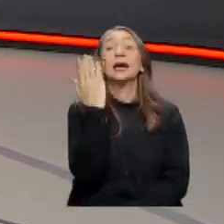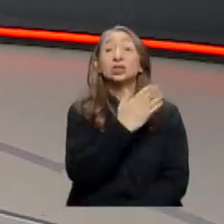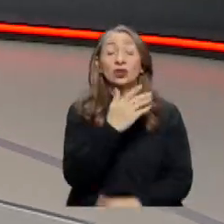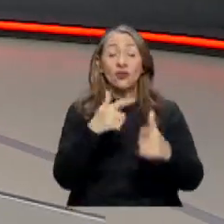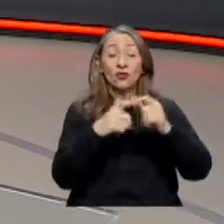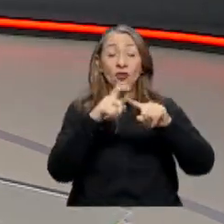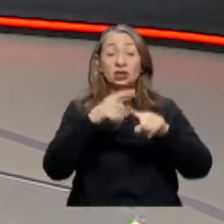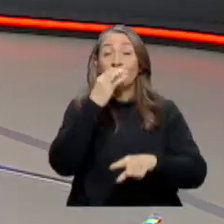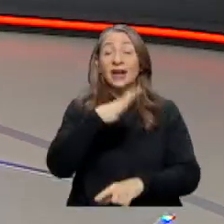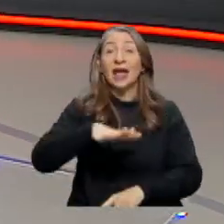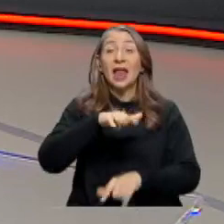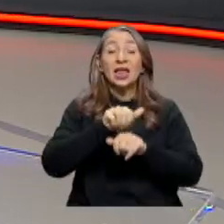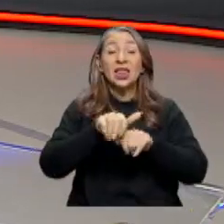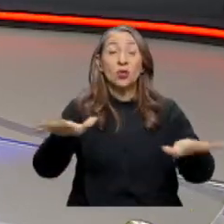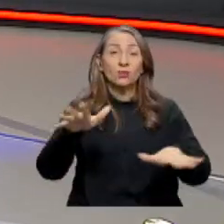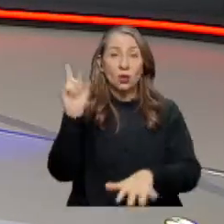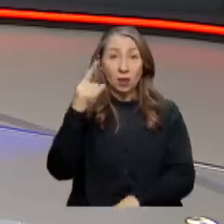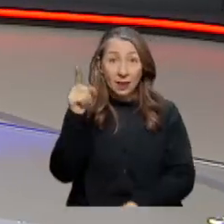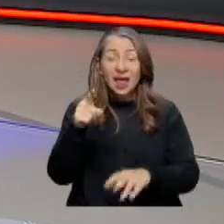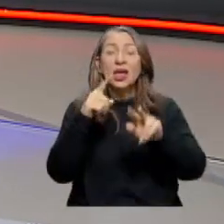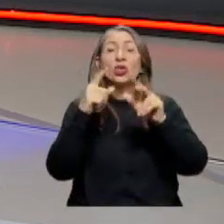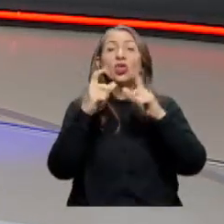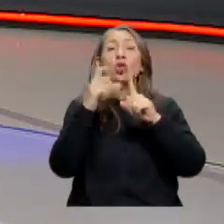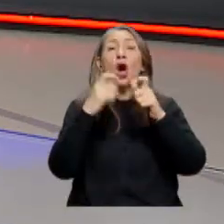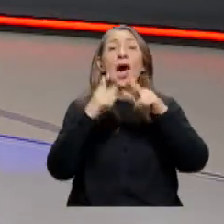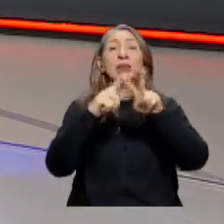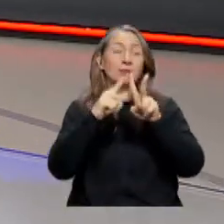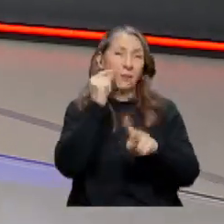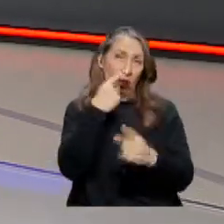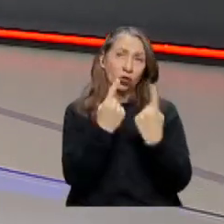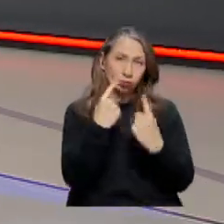gideceğiz. Fox Haber Genel Yayın Yönetmeni Doğan Şentürk'le konuşacağız.